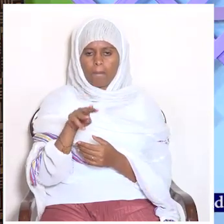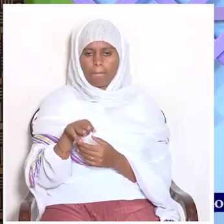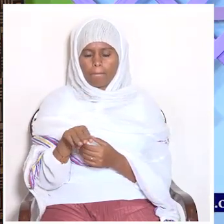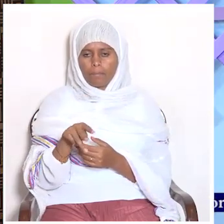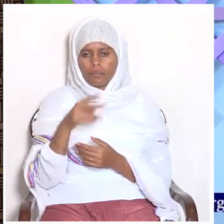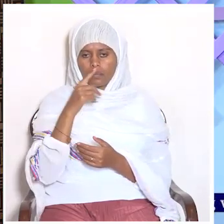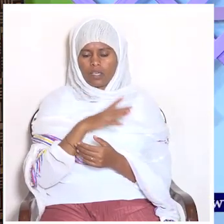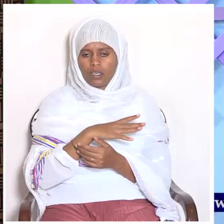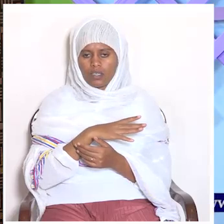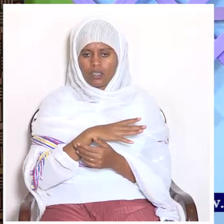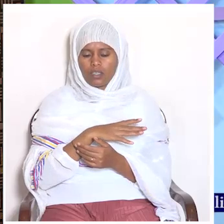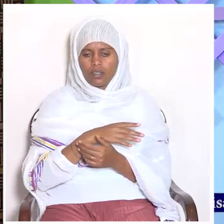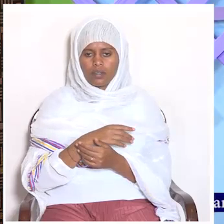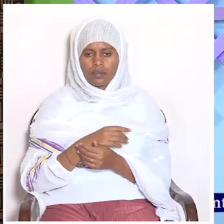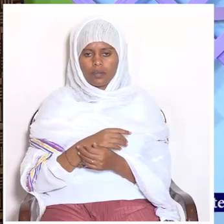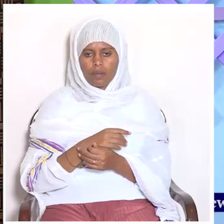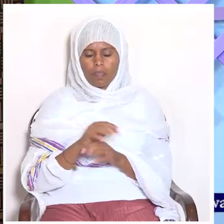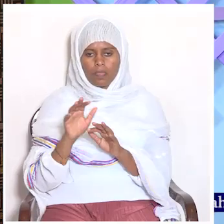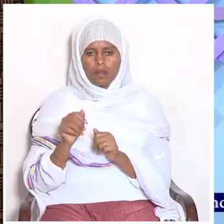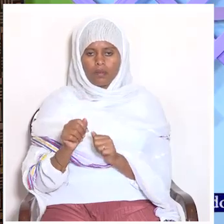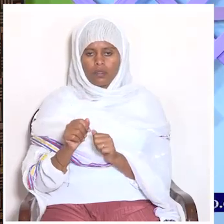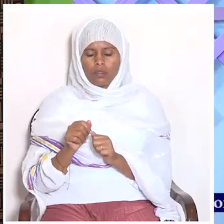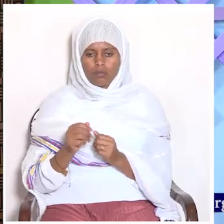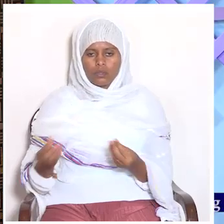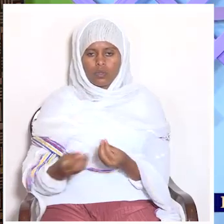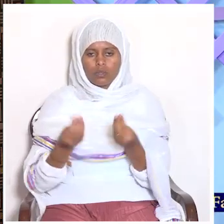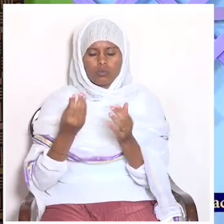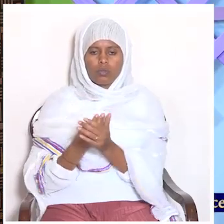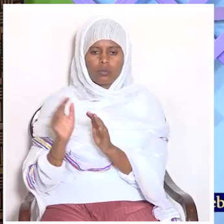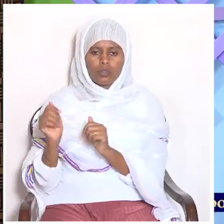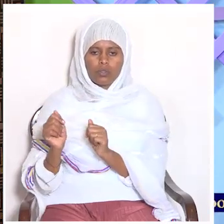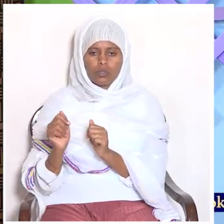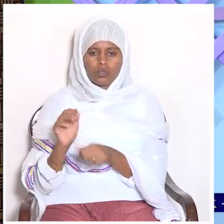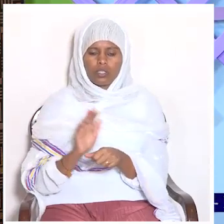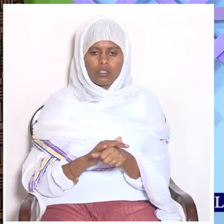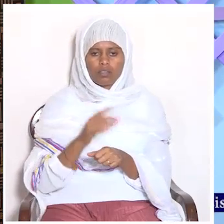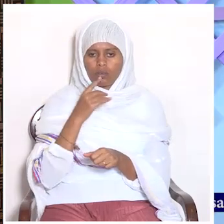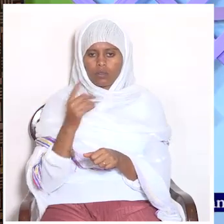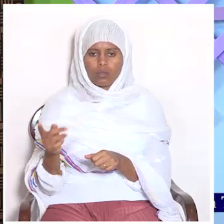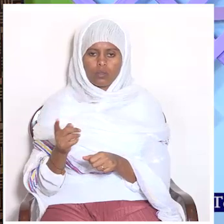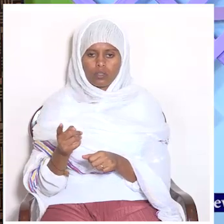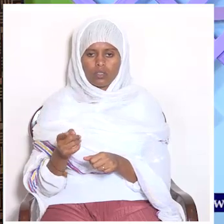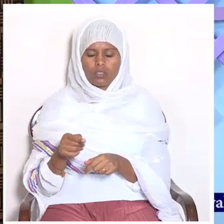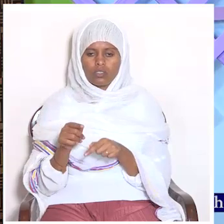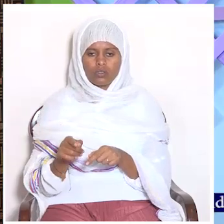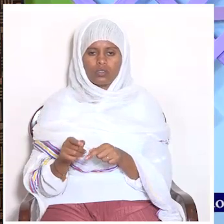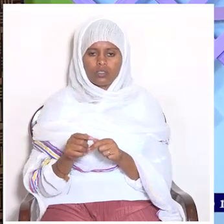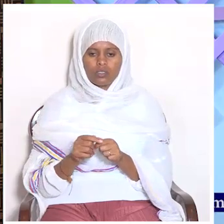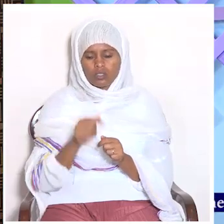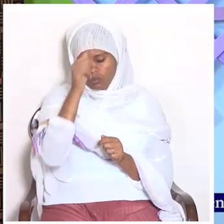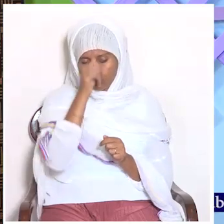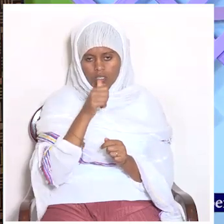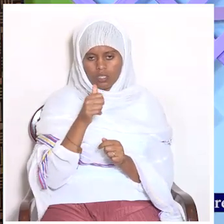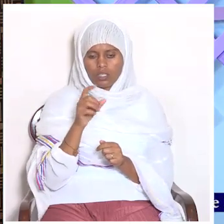ናብቶም ኣይርጎ እስራኤል ከይዱ ኣይርጎ እስራኤል ዝካፈሎ ዝነበሩ ተረፈ መስዋዕቲ ነበረ እሞ ምስኣቶም ክሳተፍ እንተበለ ድማ ሕጂ